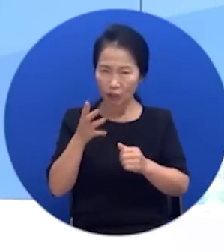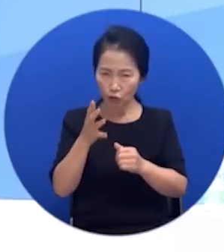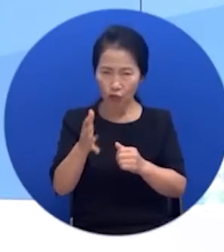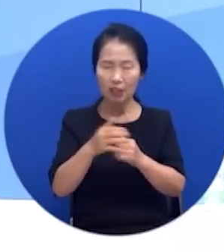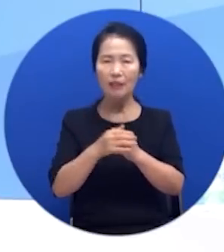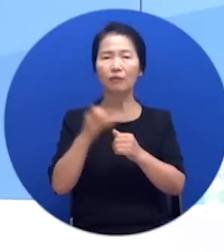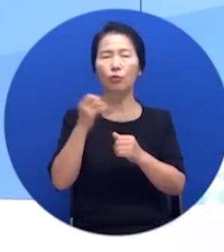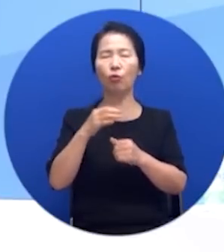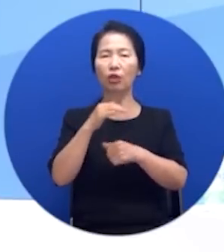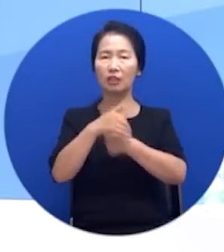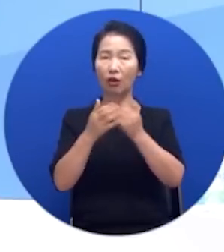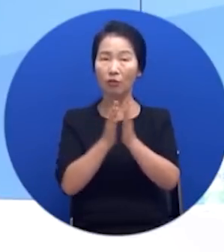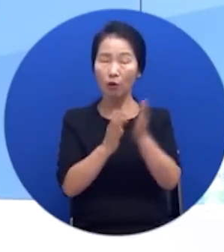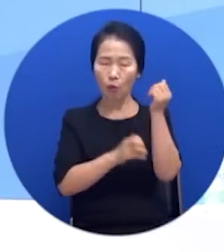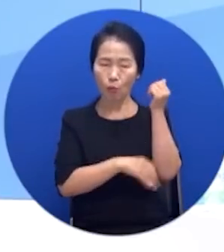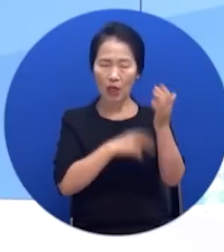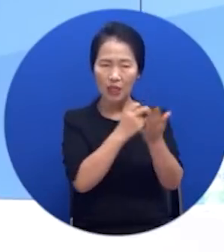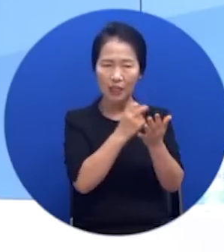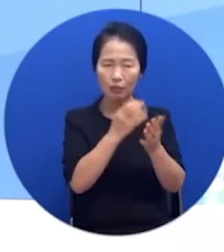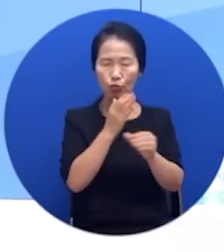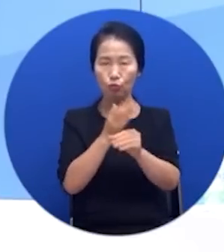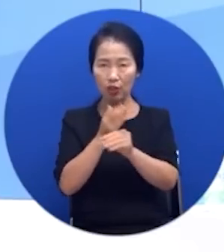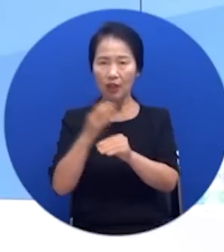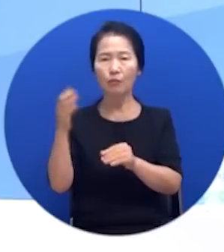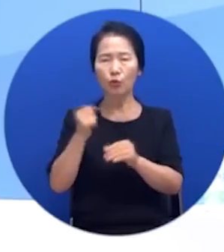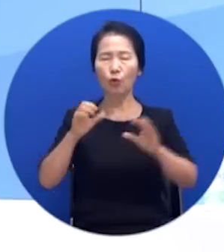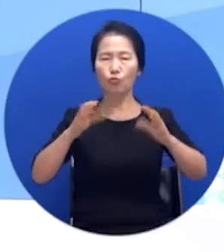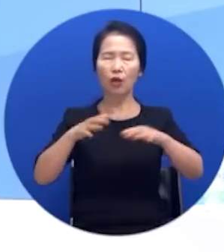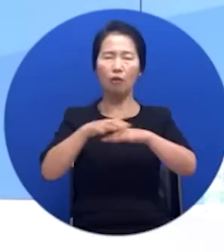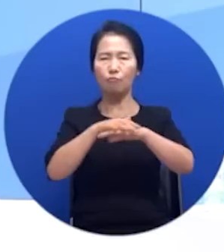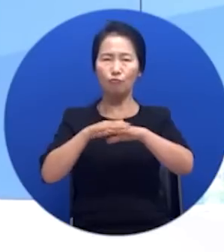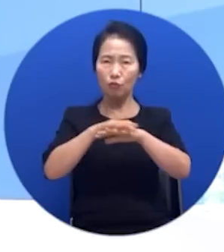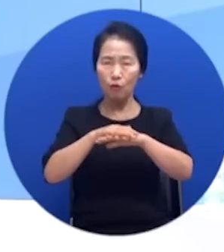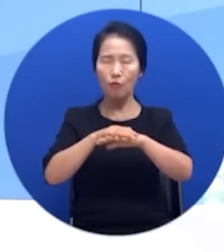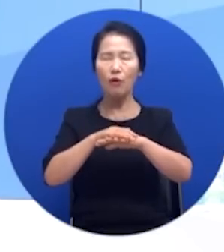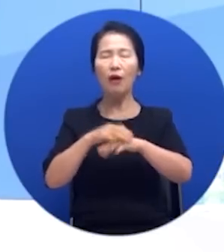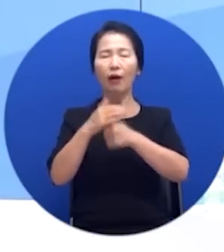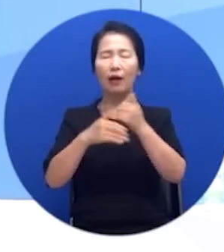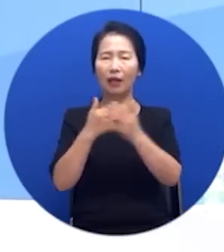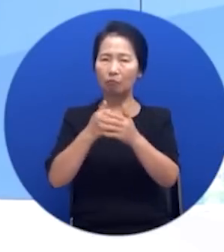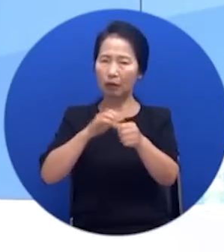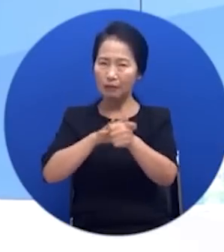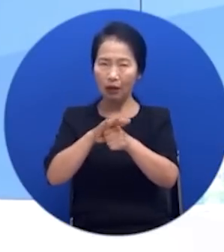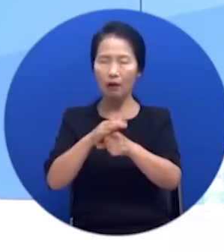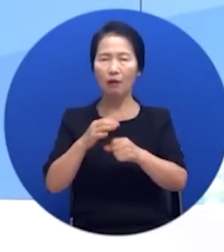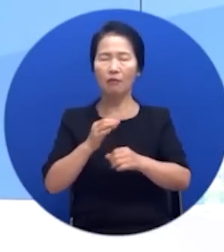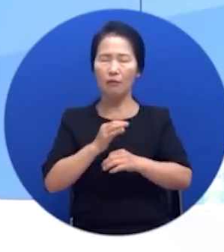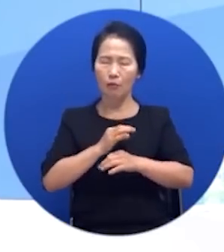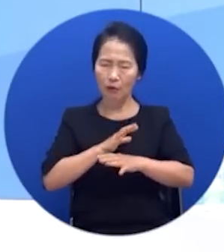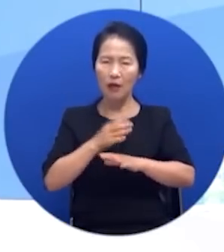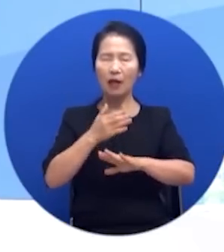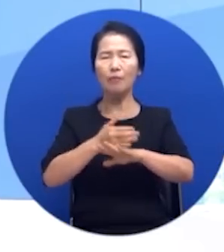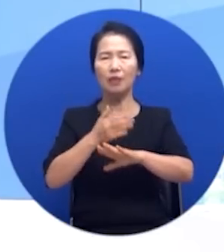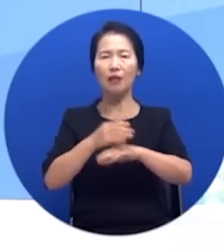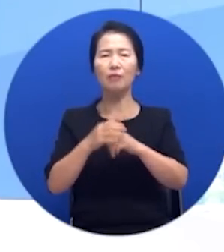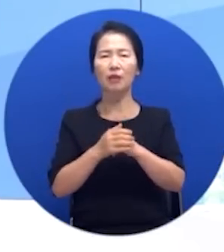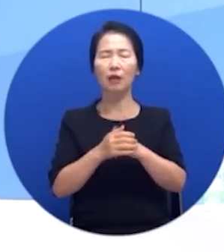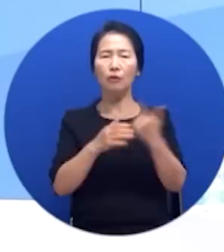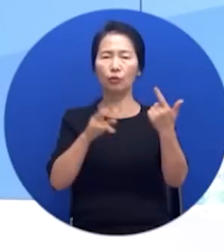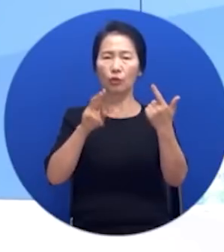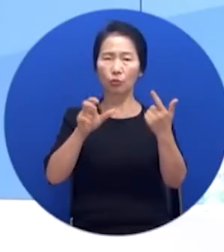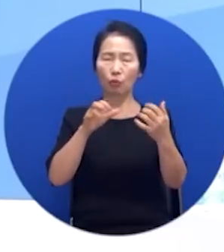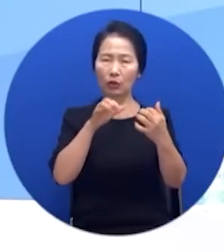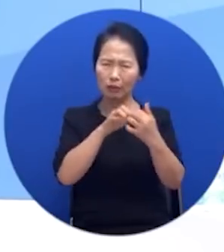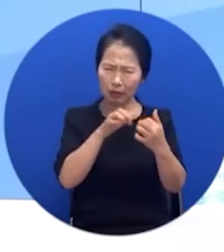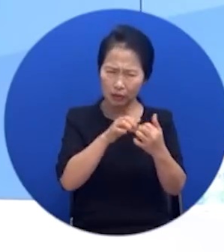성경 원리를 중심으로 국가를 운영하게 하신 놀라우신 하나님의 사랑에 감사를 드립니다. 6.25 전쟁의